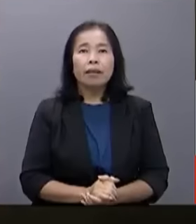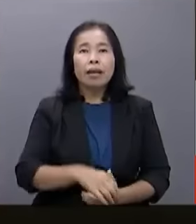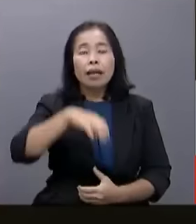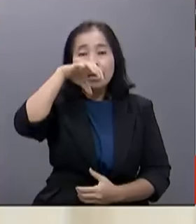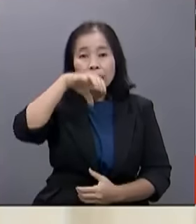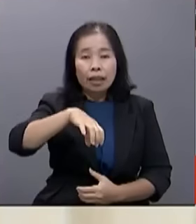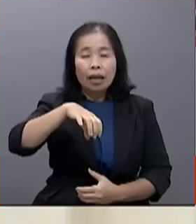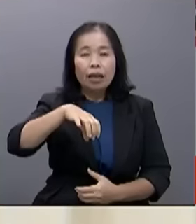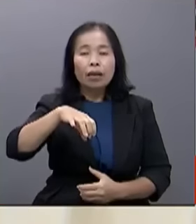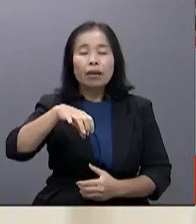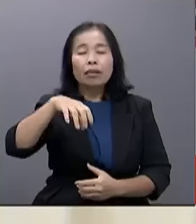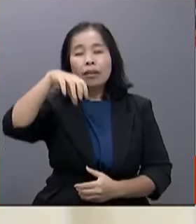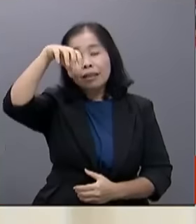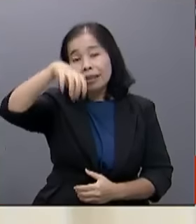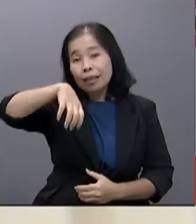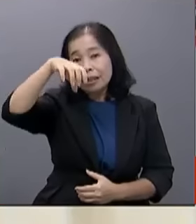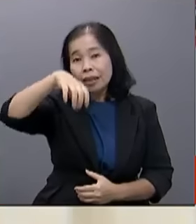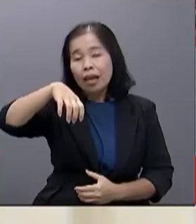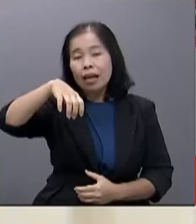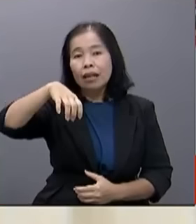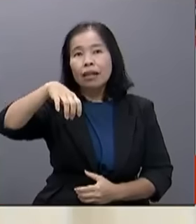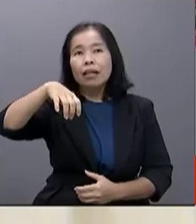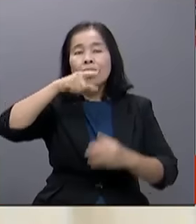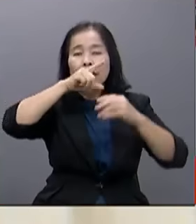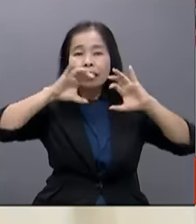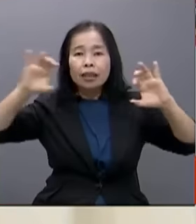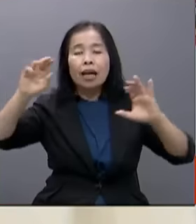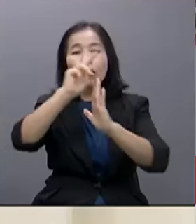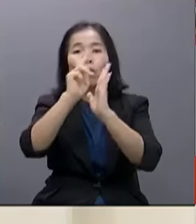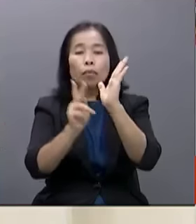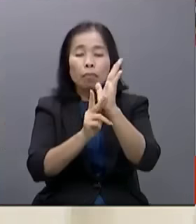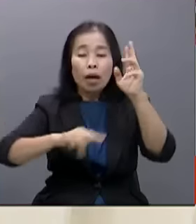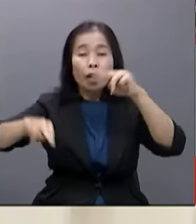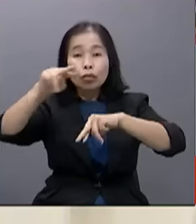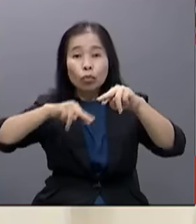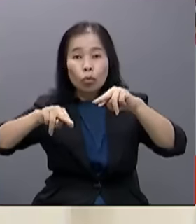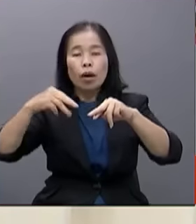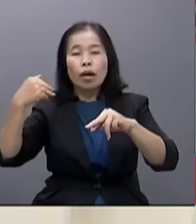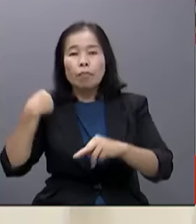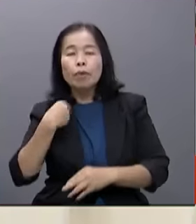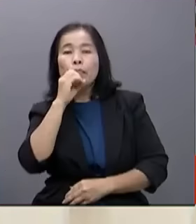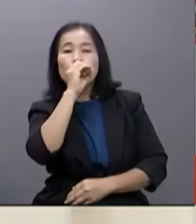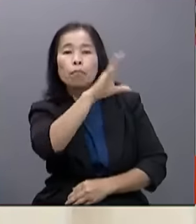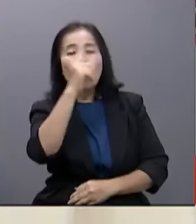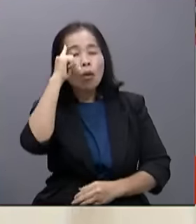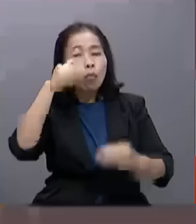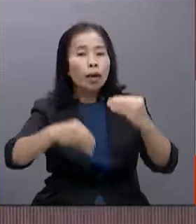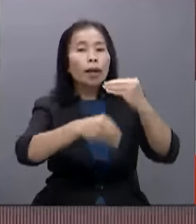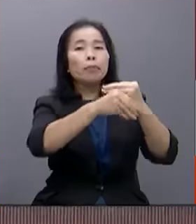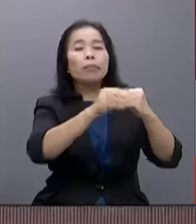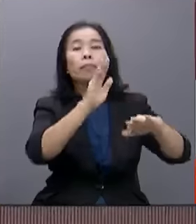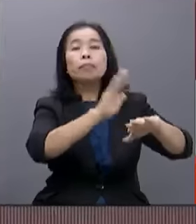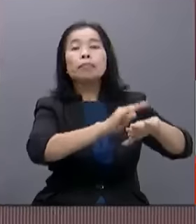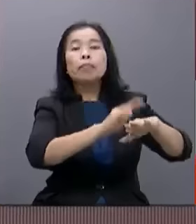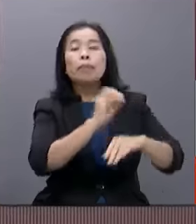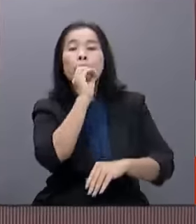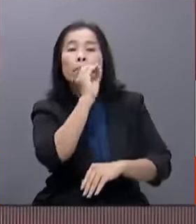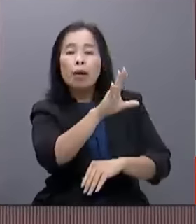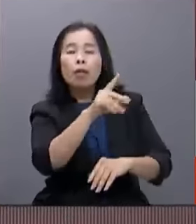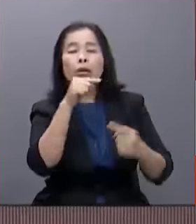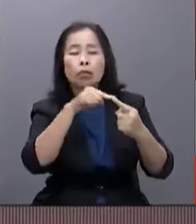าให้ความเห็นเพิ่มเติมเป็นข้อสังเกตซึ่งแนวทางวินิจฉัยของศาลปกคร